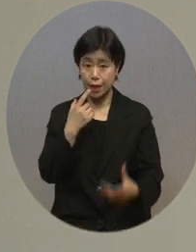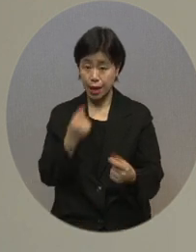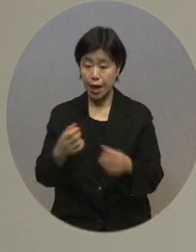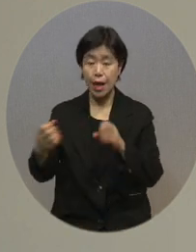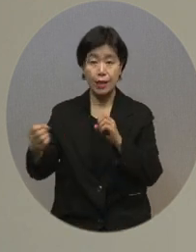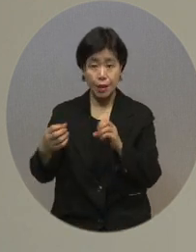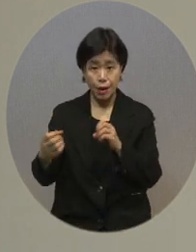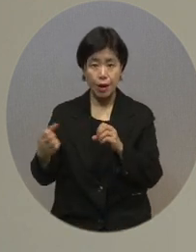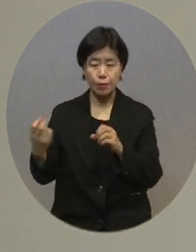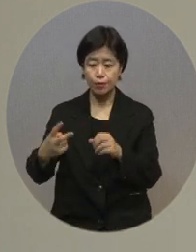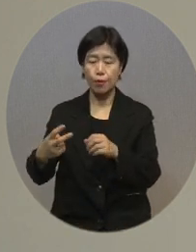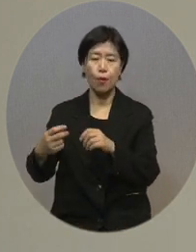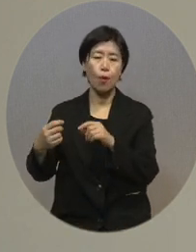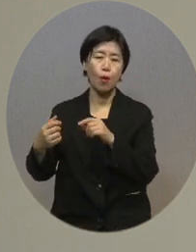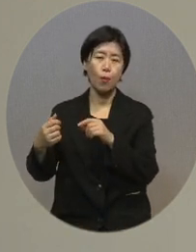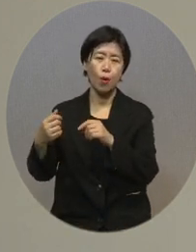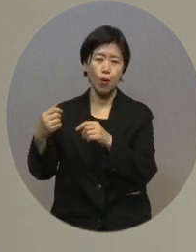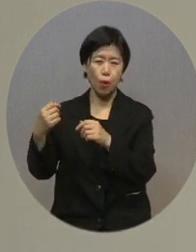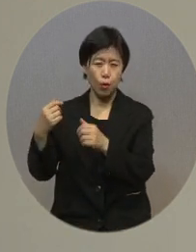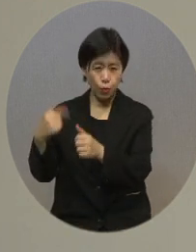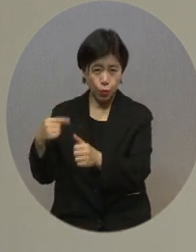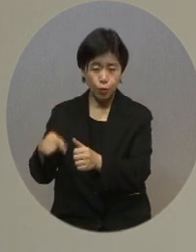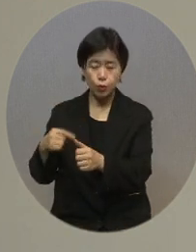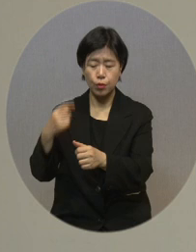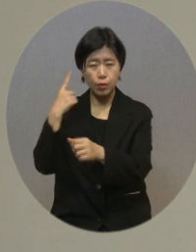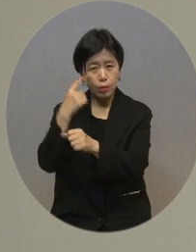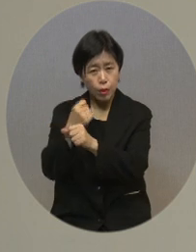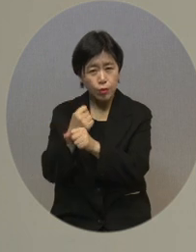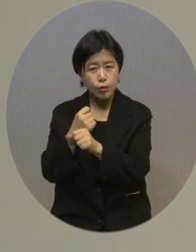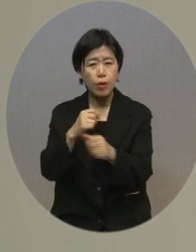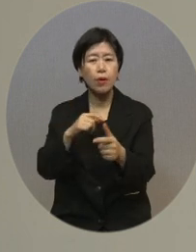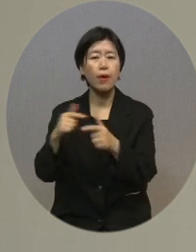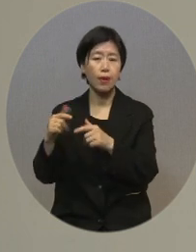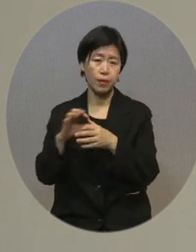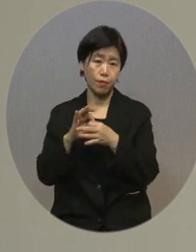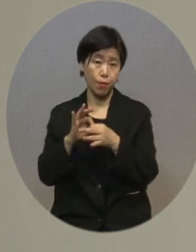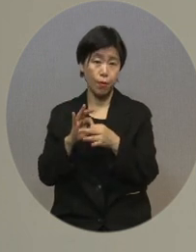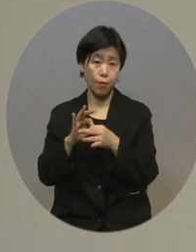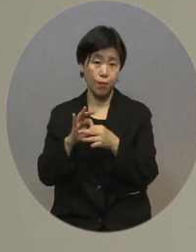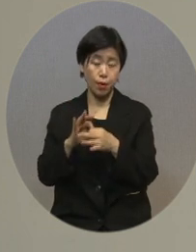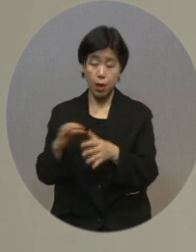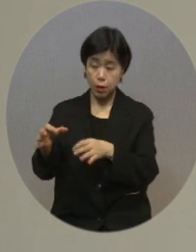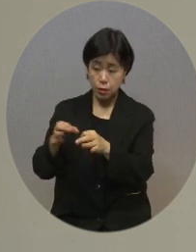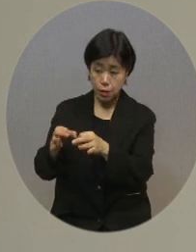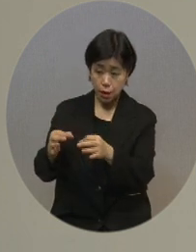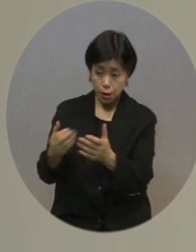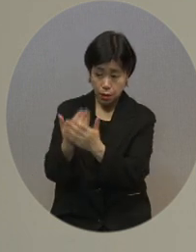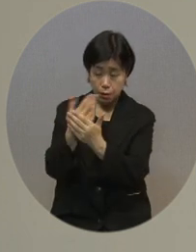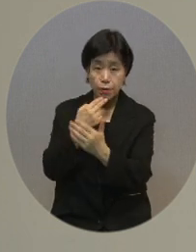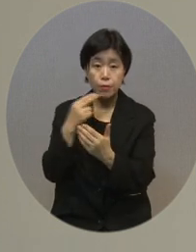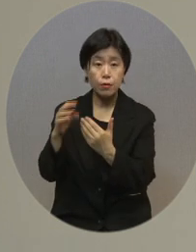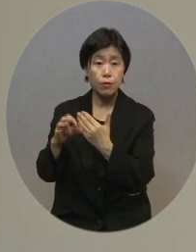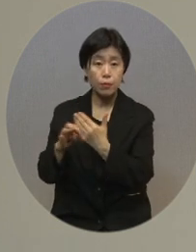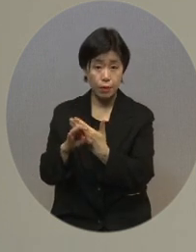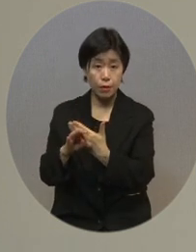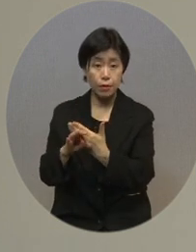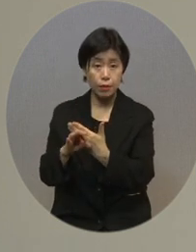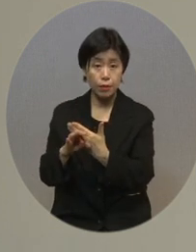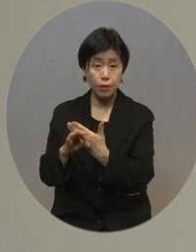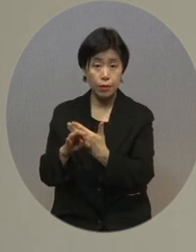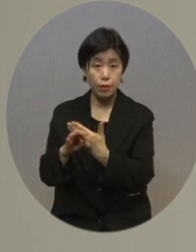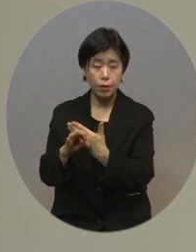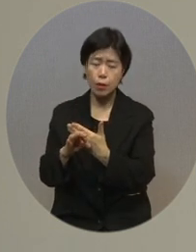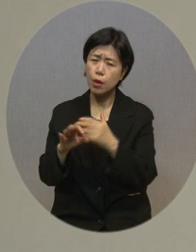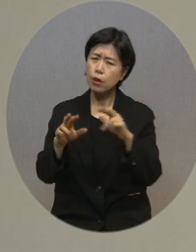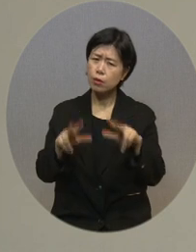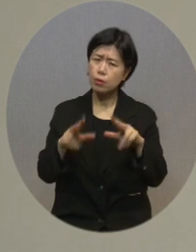또 교육과 또 연구를 통해서 시장이 이제 발전하지 않으면은 지금 대부분 사람들은